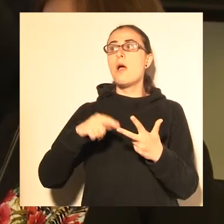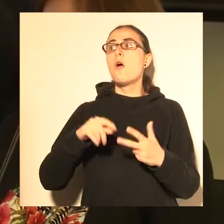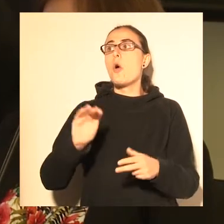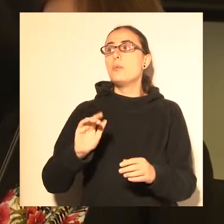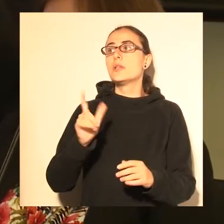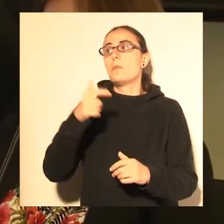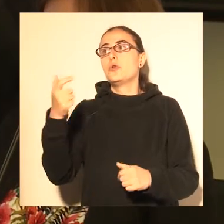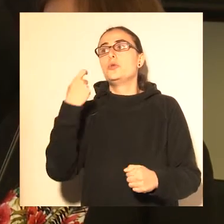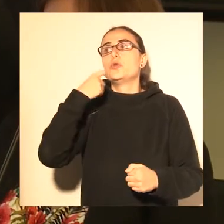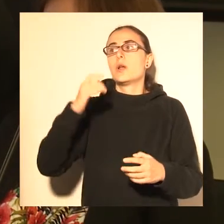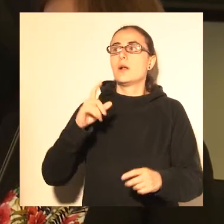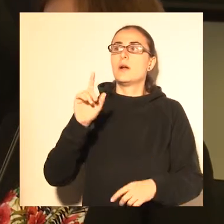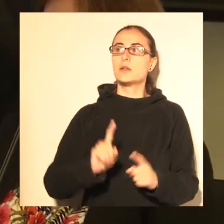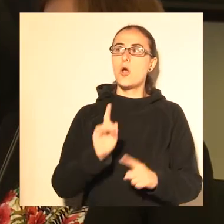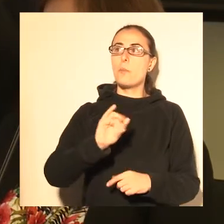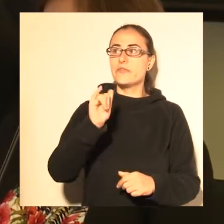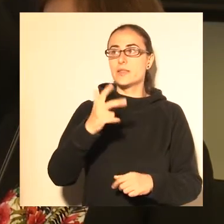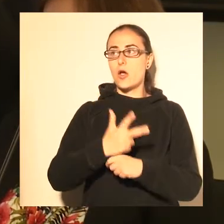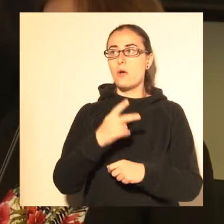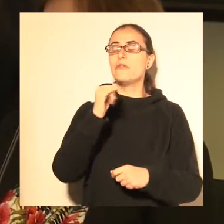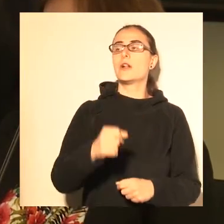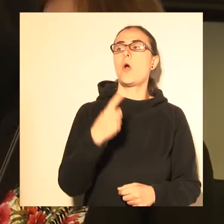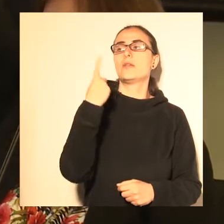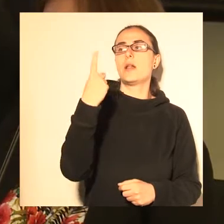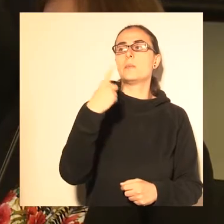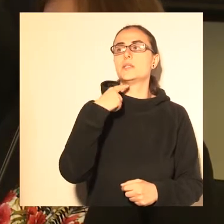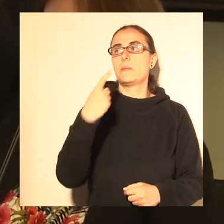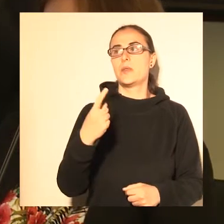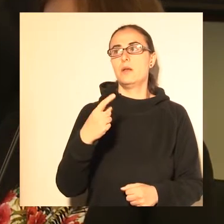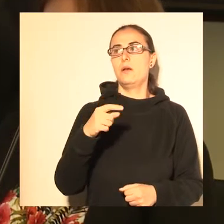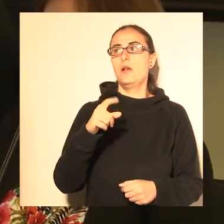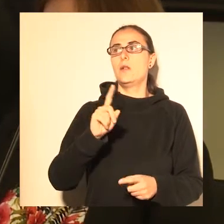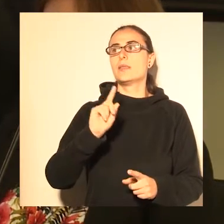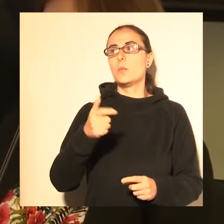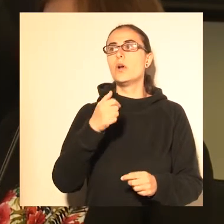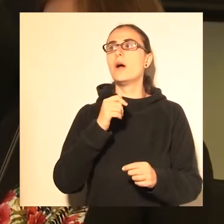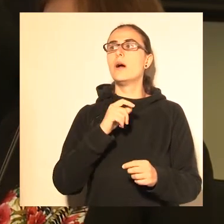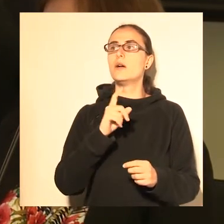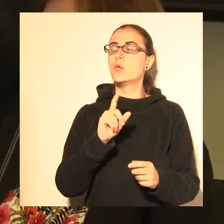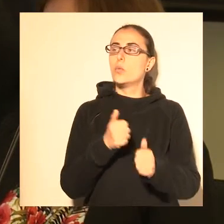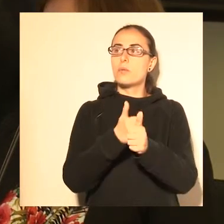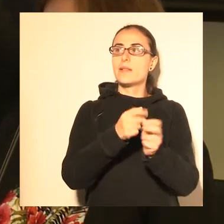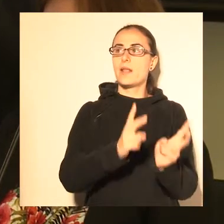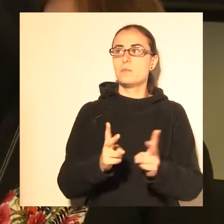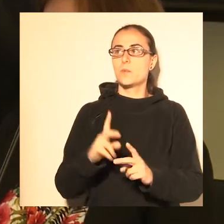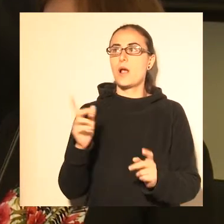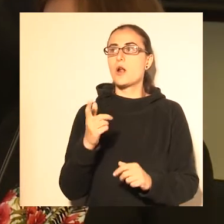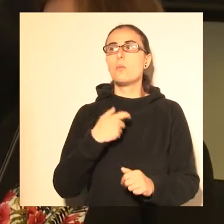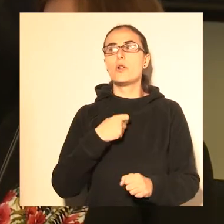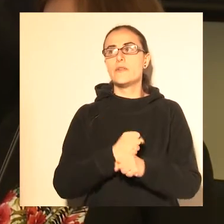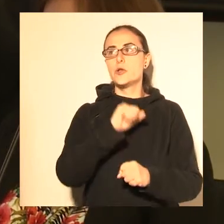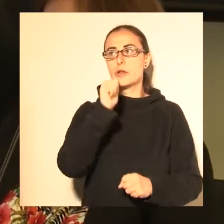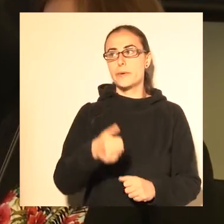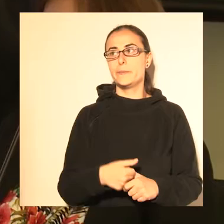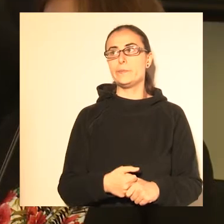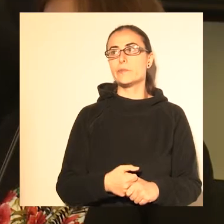încă o dată nu știu ce și copilul în loc să vină de trei patru ori pe săptămână venea o dată pe săptămână de dou normal că tratamentul e rupt și un an de zile